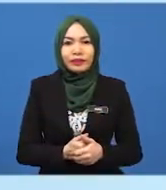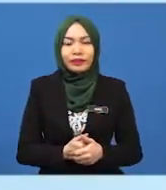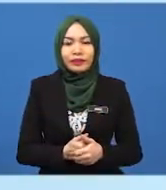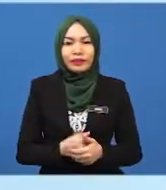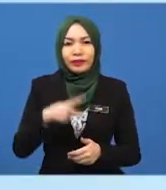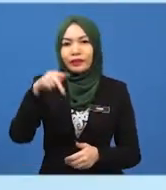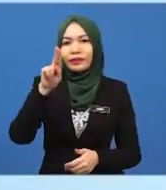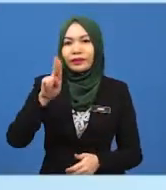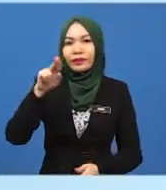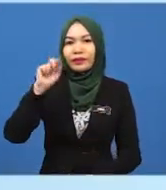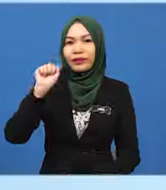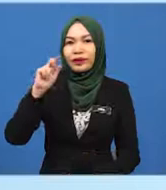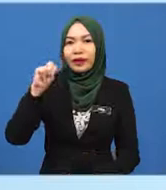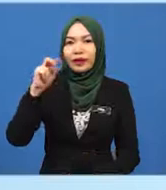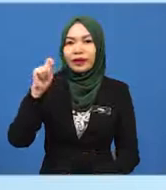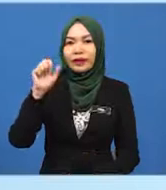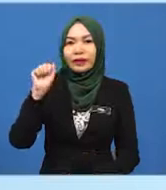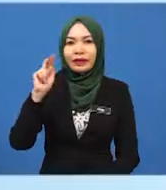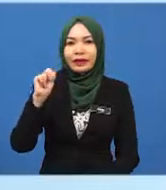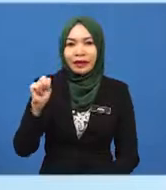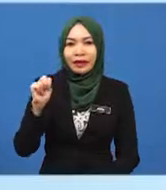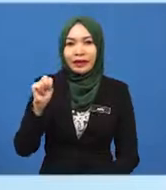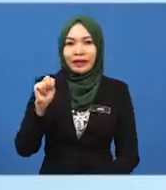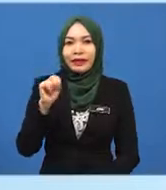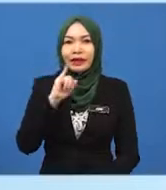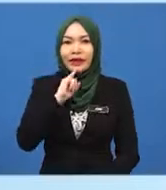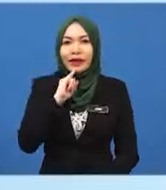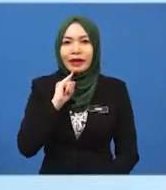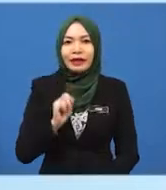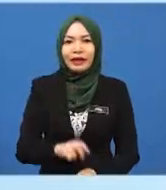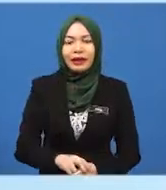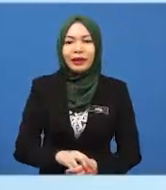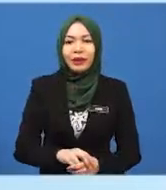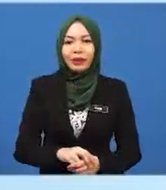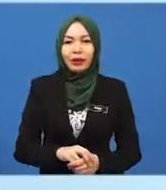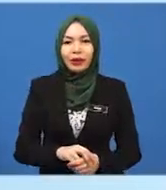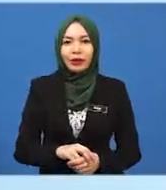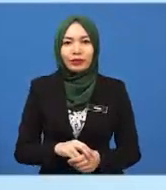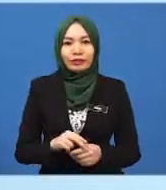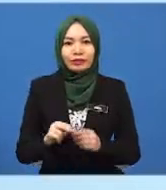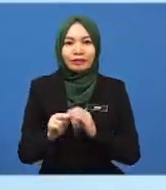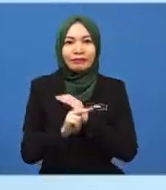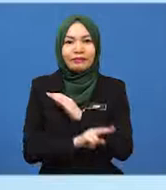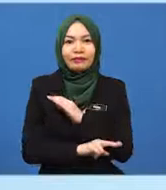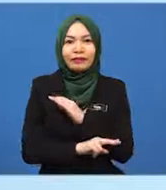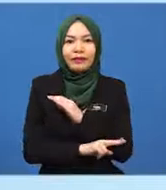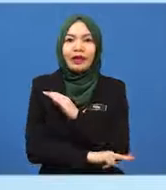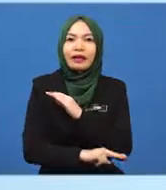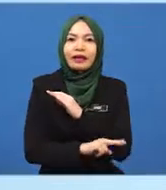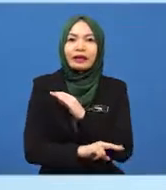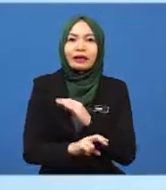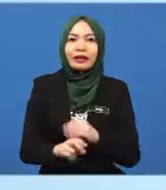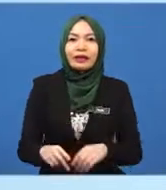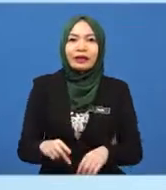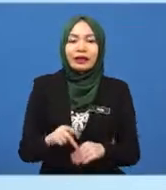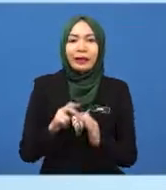Kuantan ialah ibu negeri Pahang. Dalam ayat ini, kita